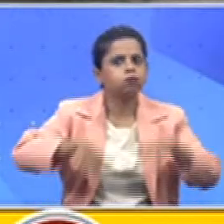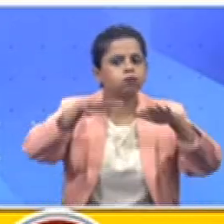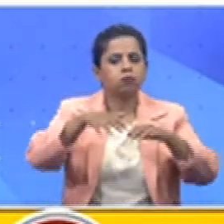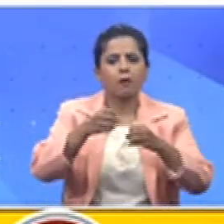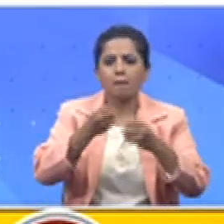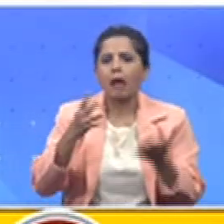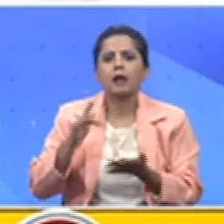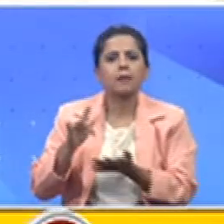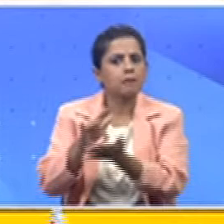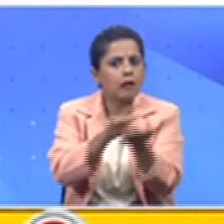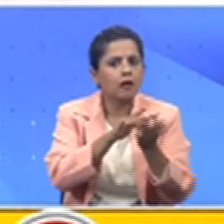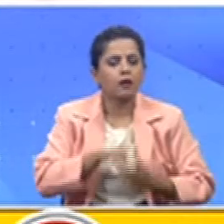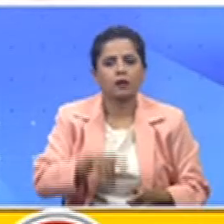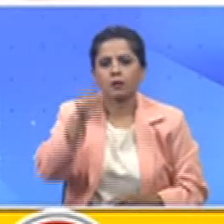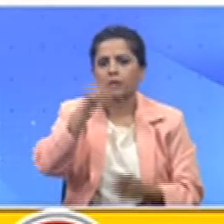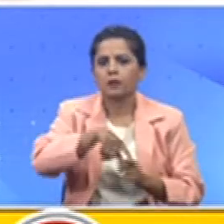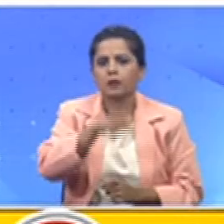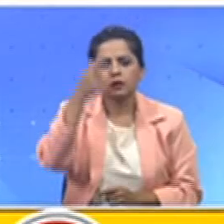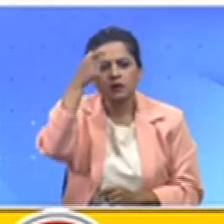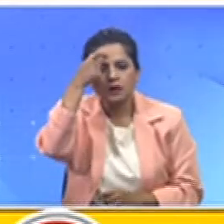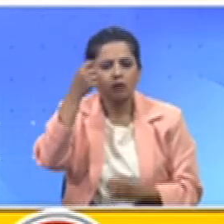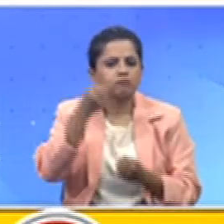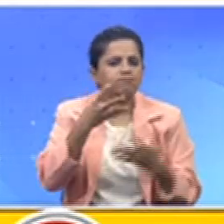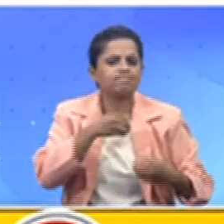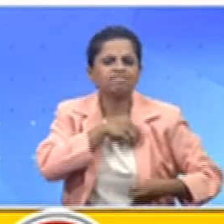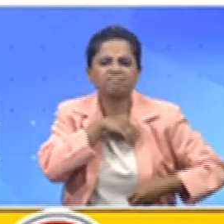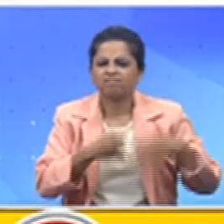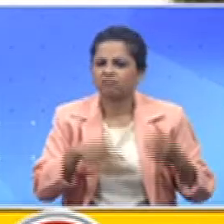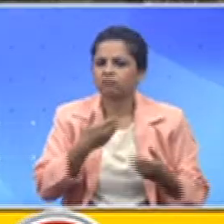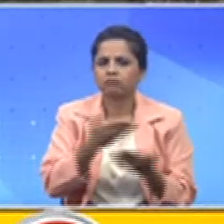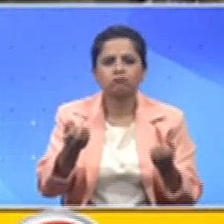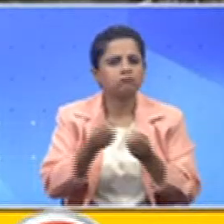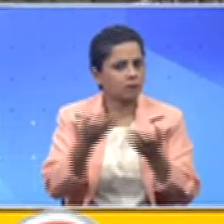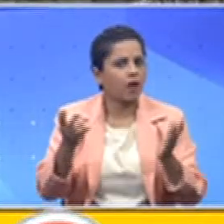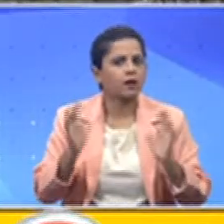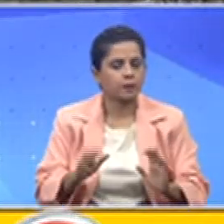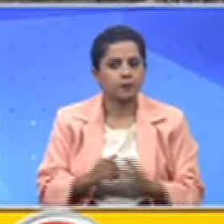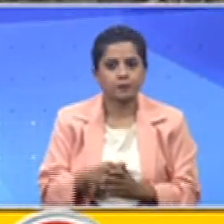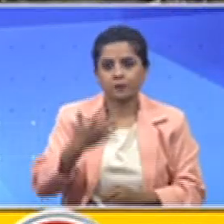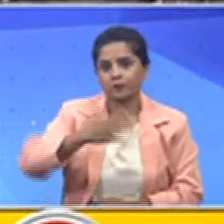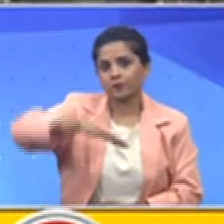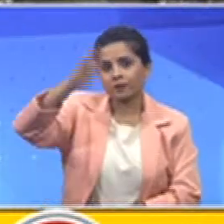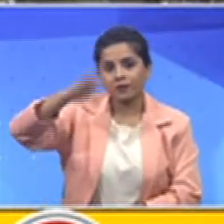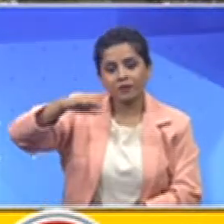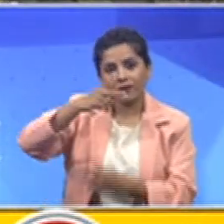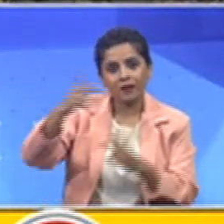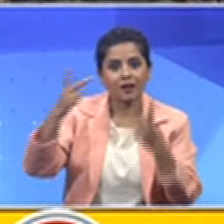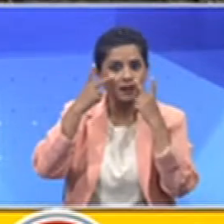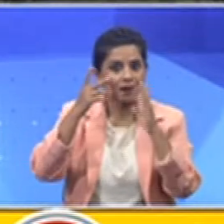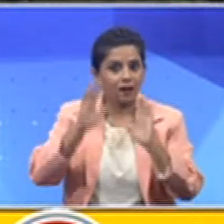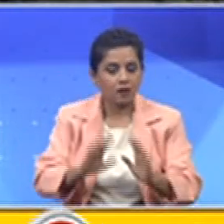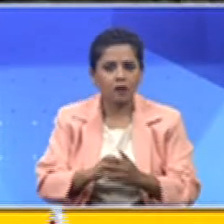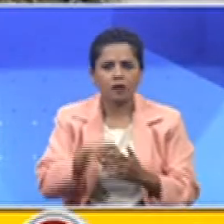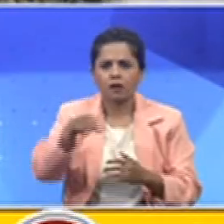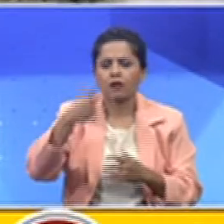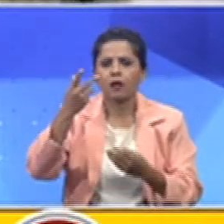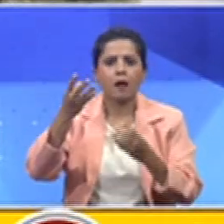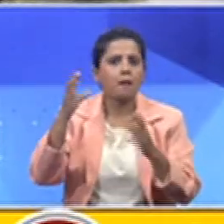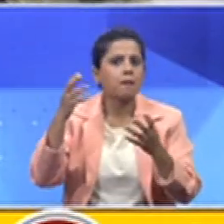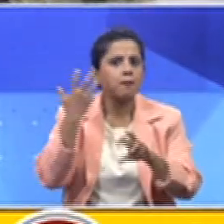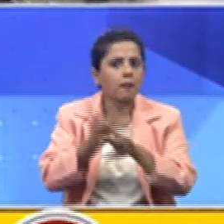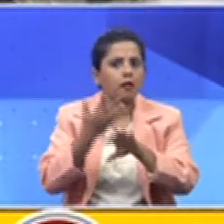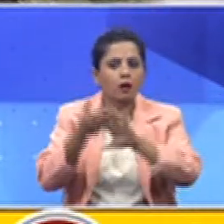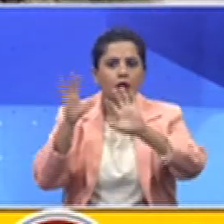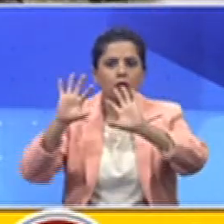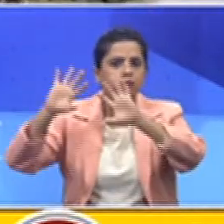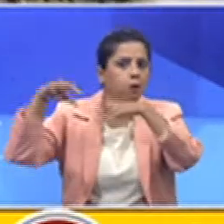में लोगों को तकलीफ उठानी पड़ी है। पहाड़ी इलाकों में भूस्खलन की घटनाएं